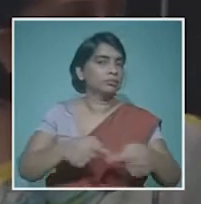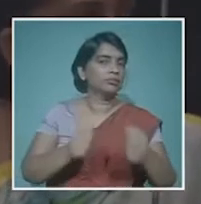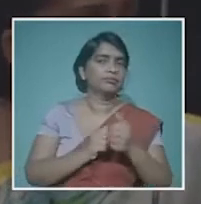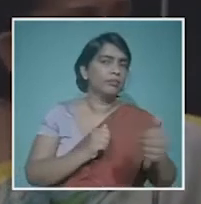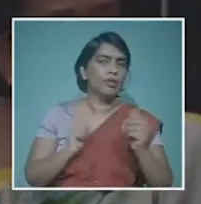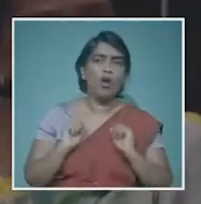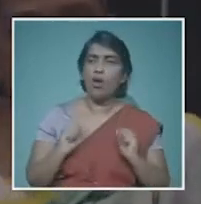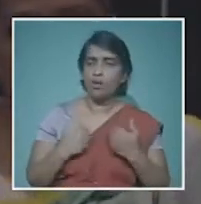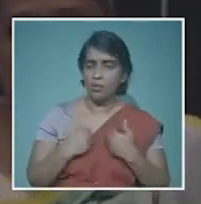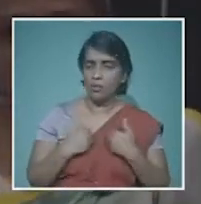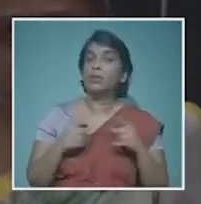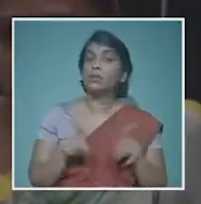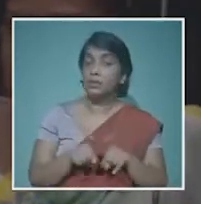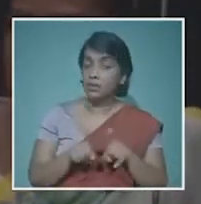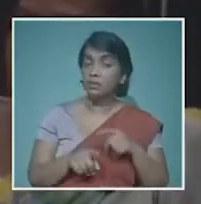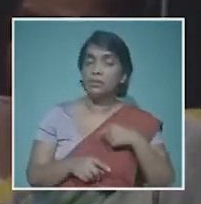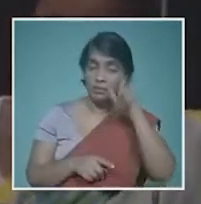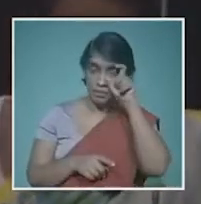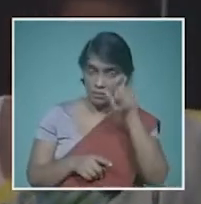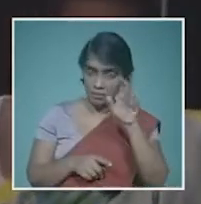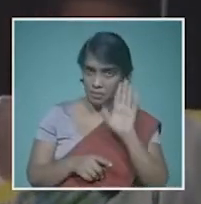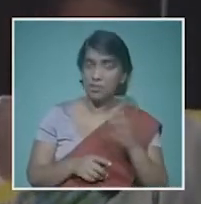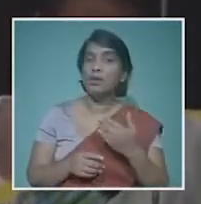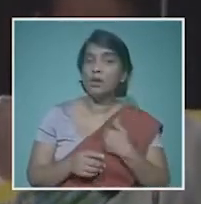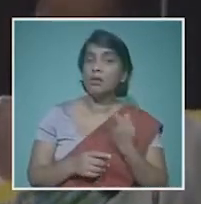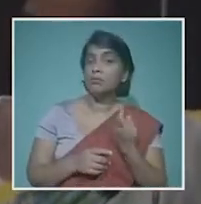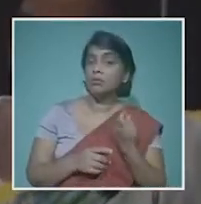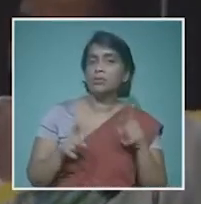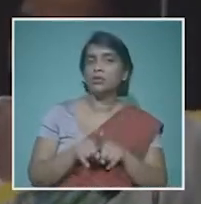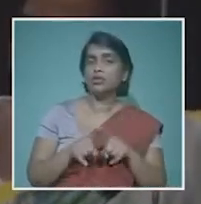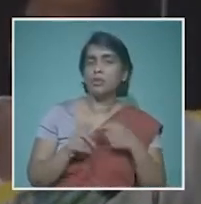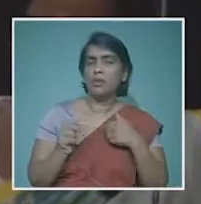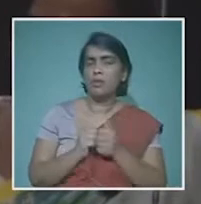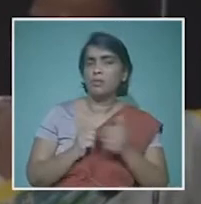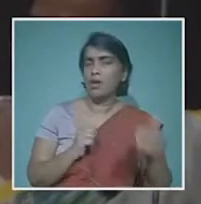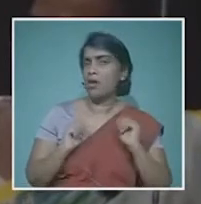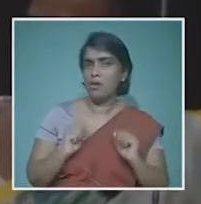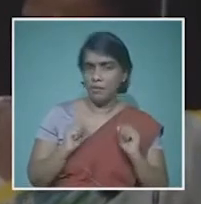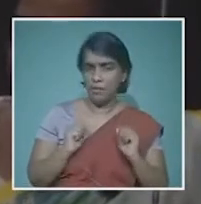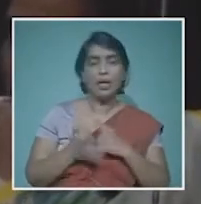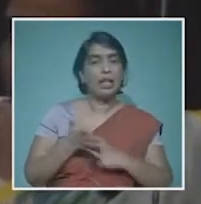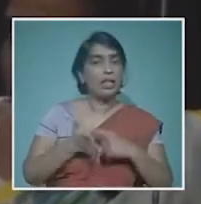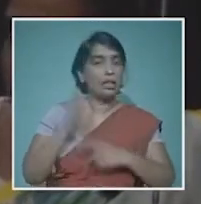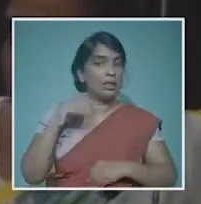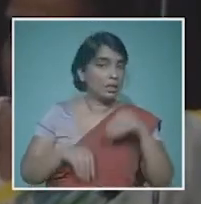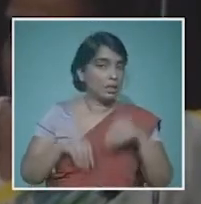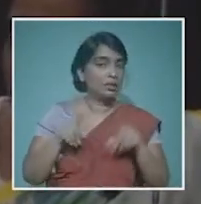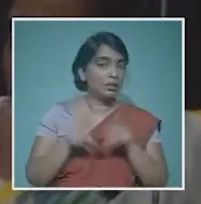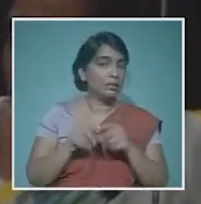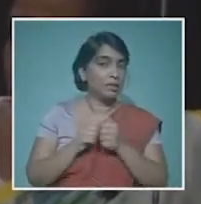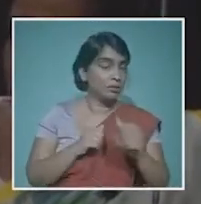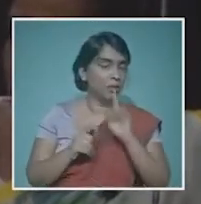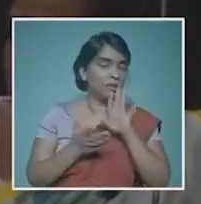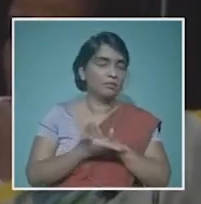කියලා. ඒ වගේම අපි බලන්න තියෙනවා ආර්ථික වශයෙන් අපි කොහෙද යන්නේ කියලා. දේශපාලන වශයෙන් යන ගමන හරි